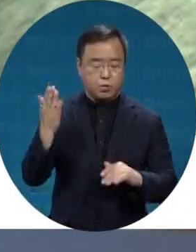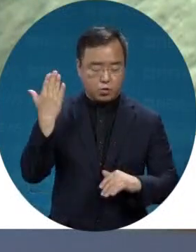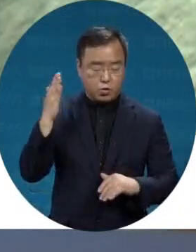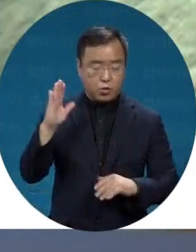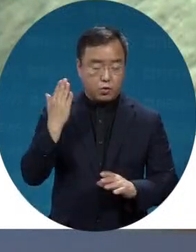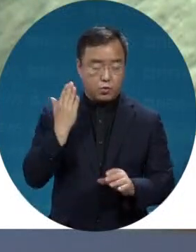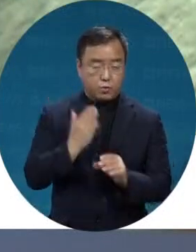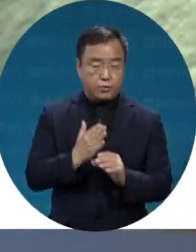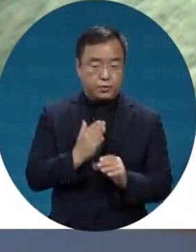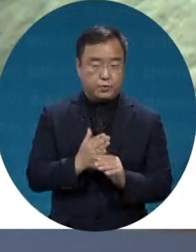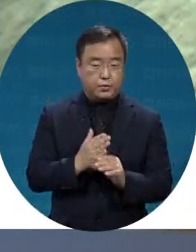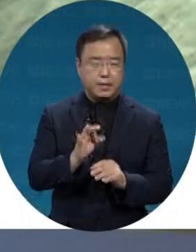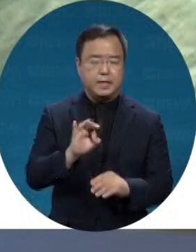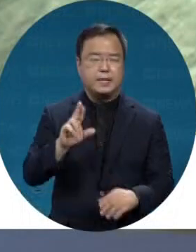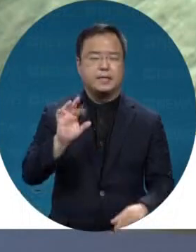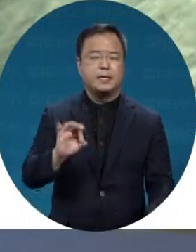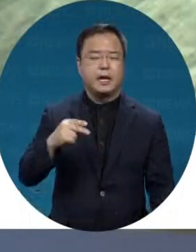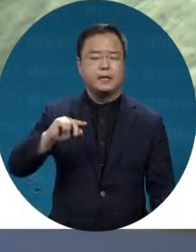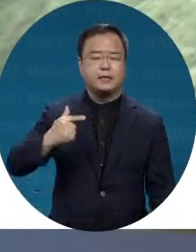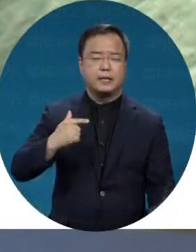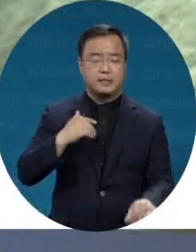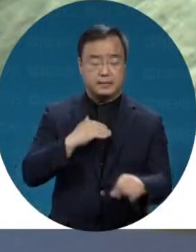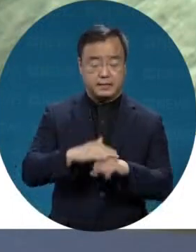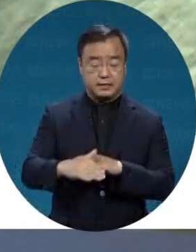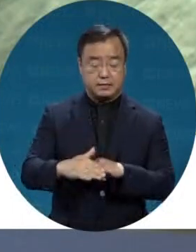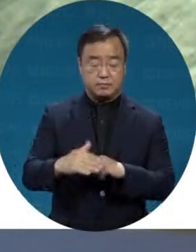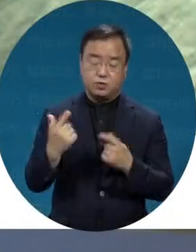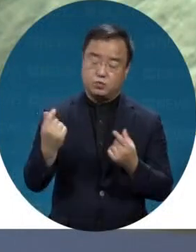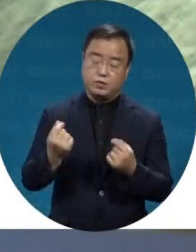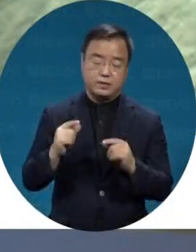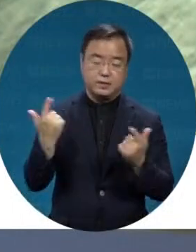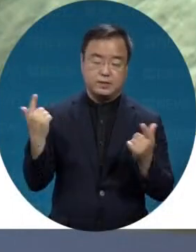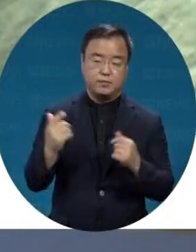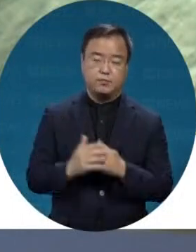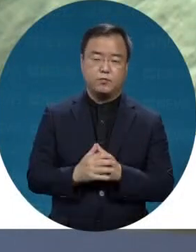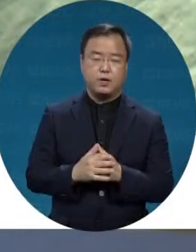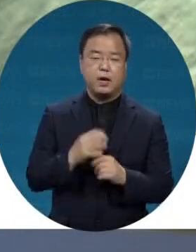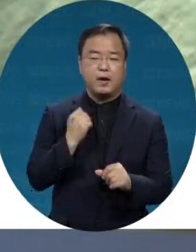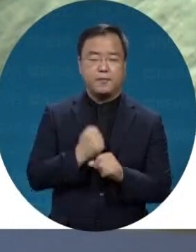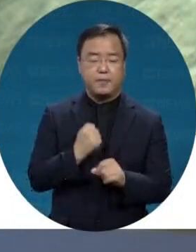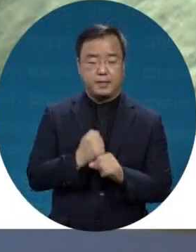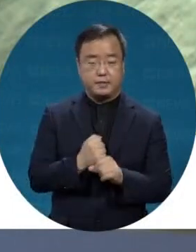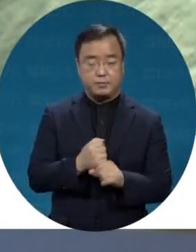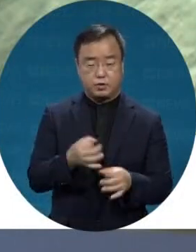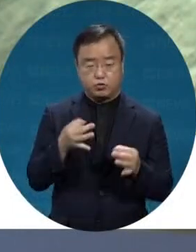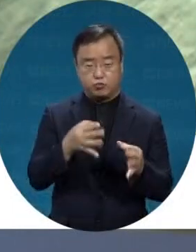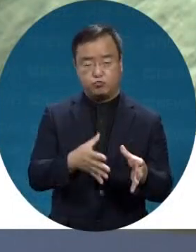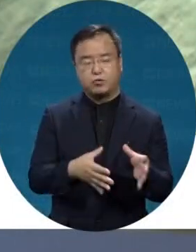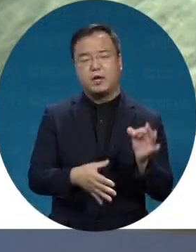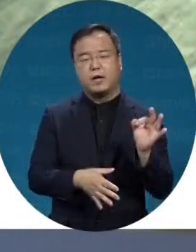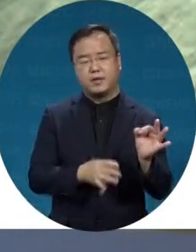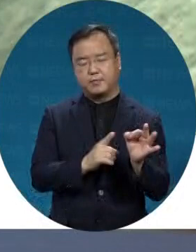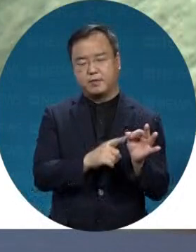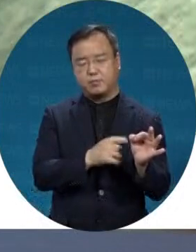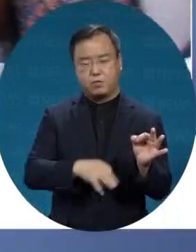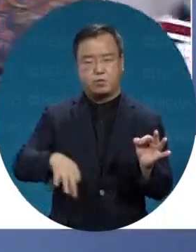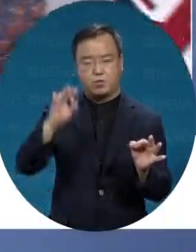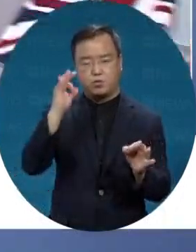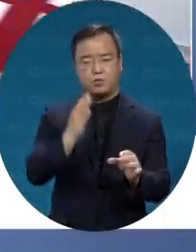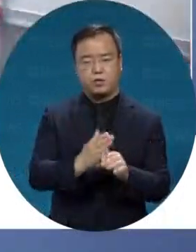이제 양상형이라는 거는 그런 부분은 아니고 제작에 투자비가 많이 올라가고 있기 때문에